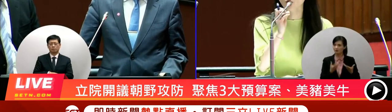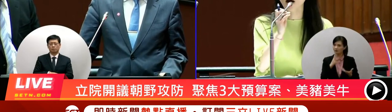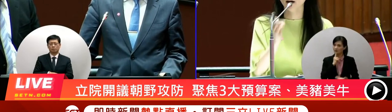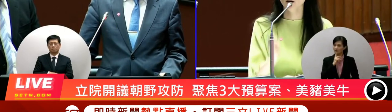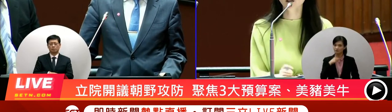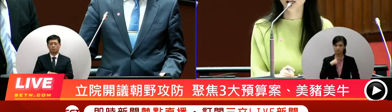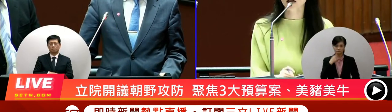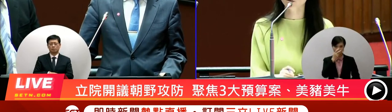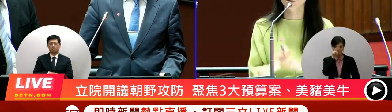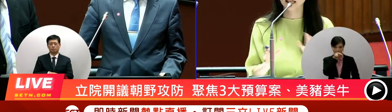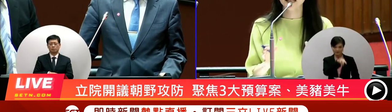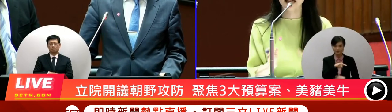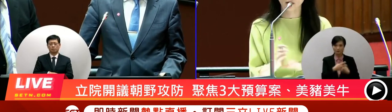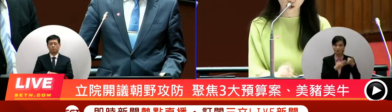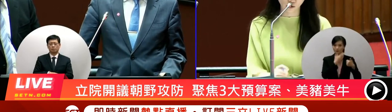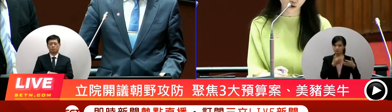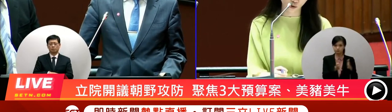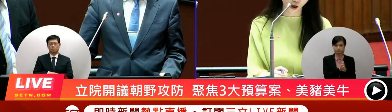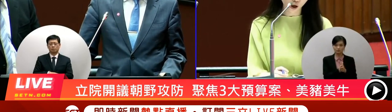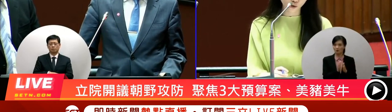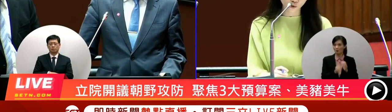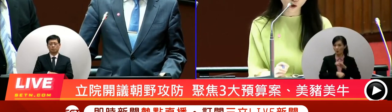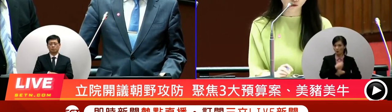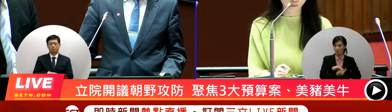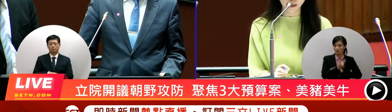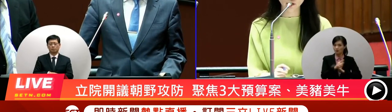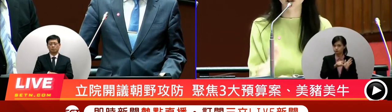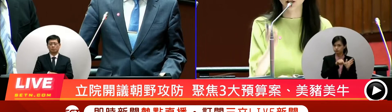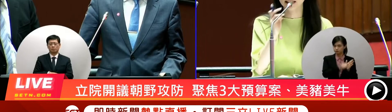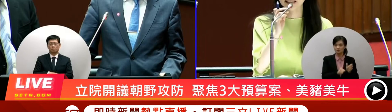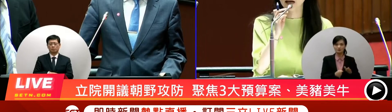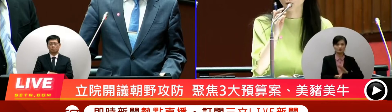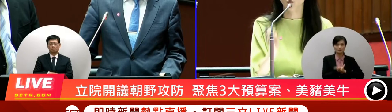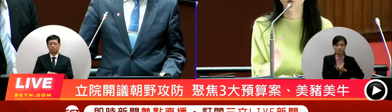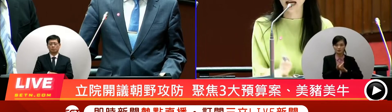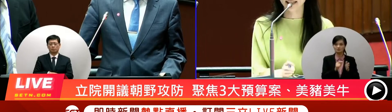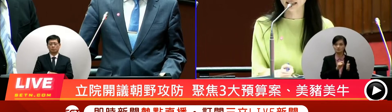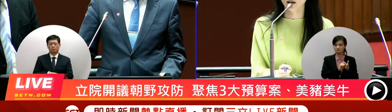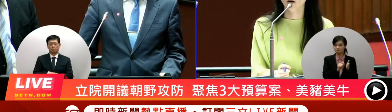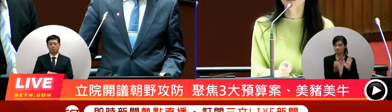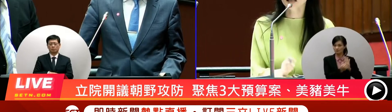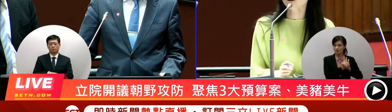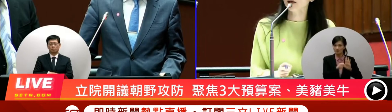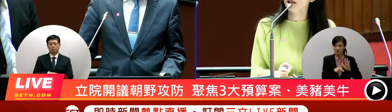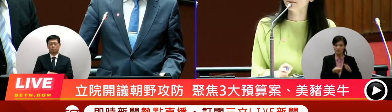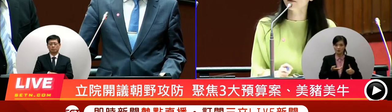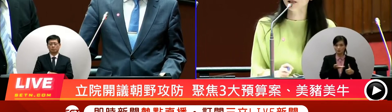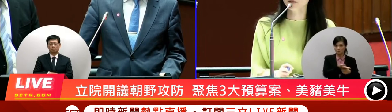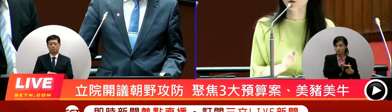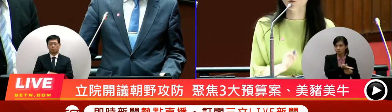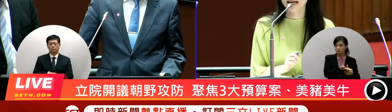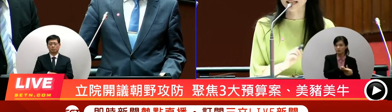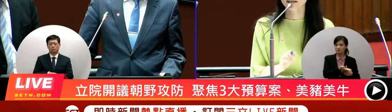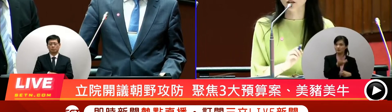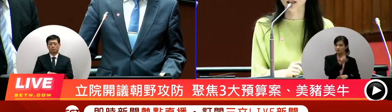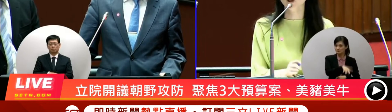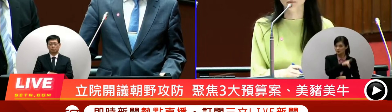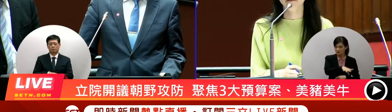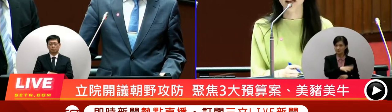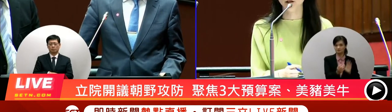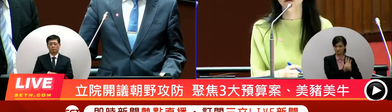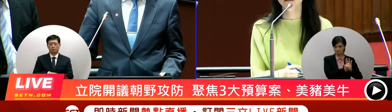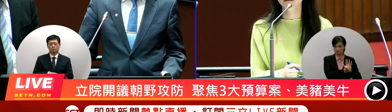很快哦，食药署昨天也赶快修正说，猪肉的标示只能依照屠宰地哦。那所以这个部分是不是未来这样的争